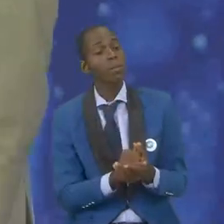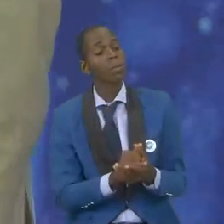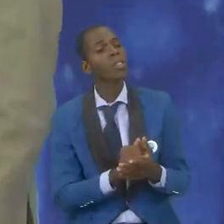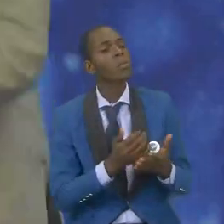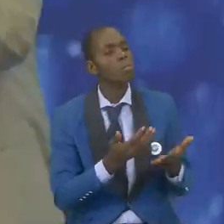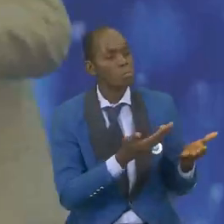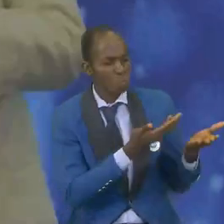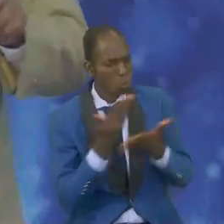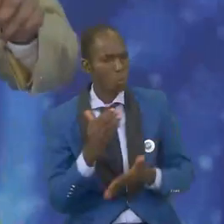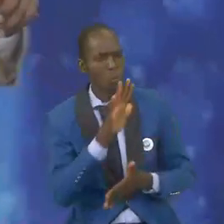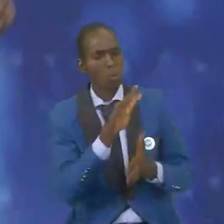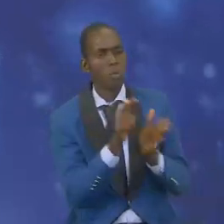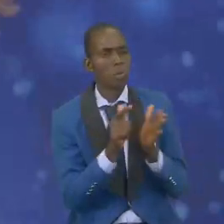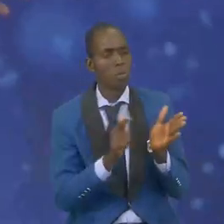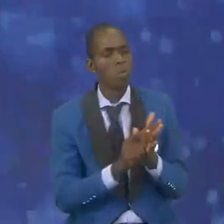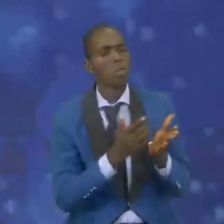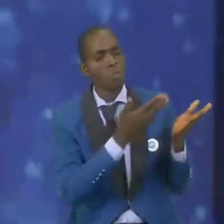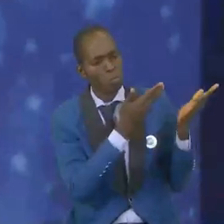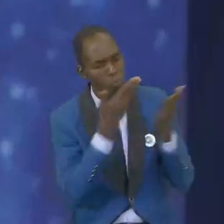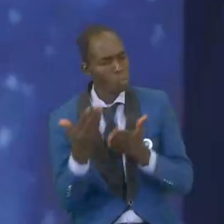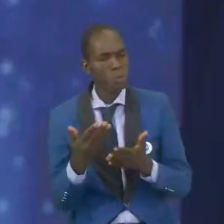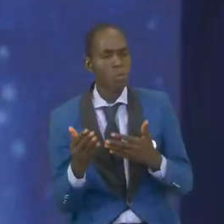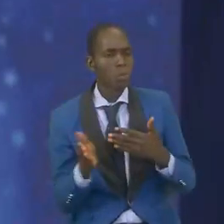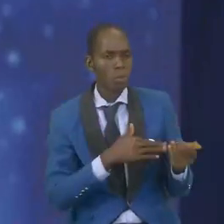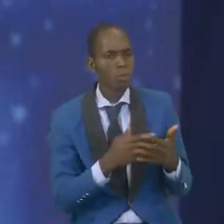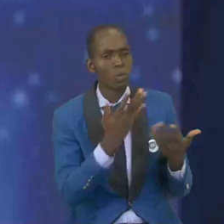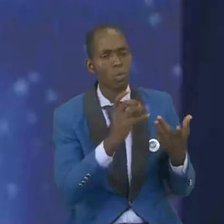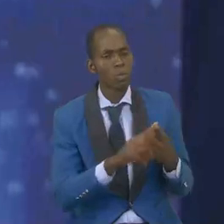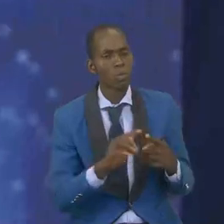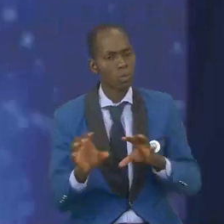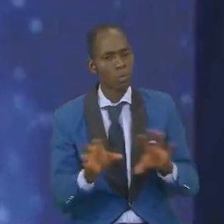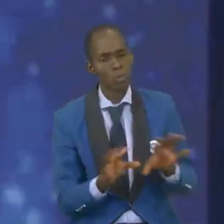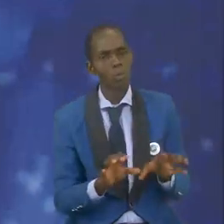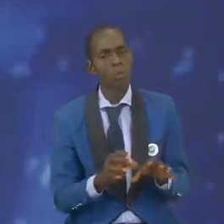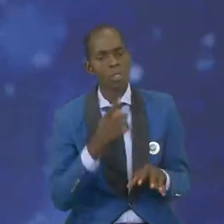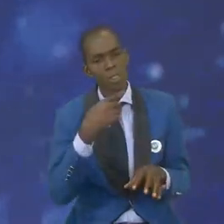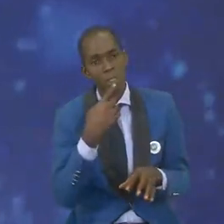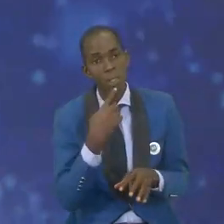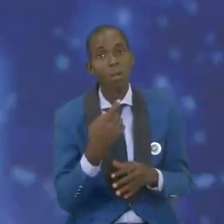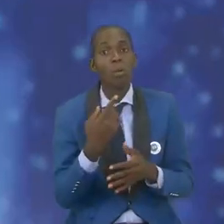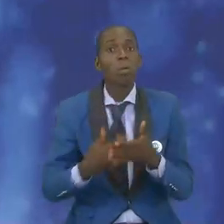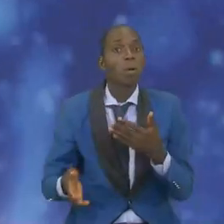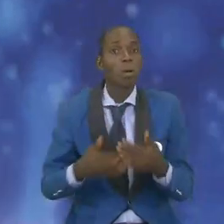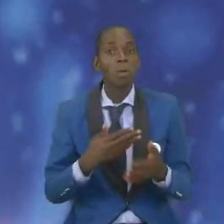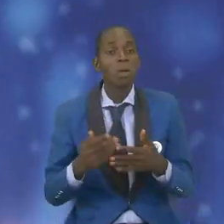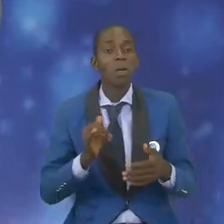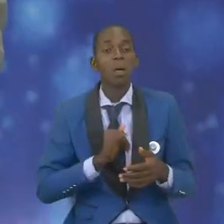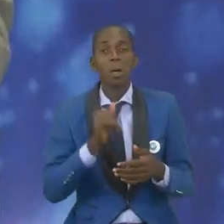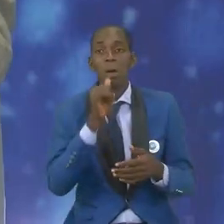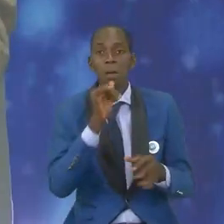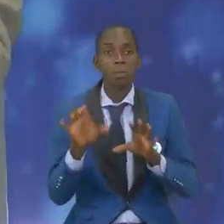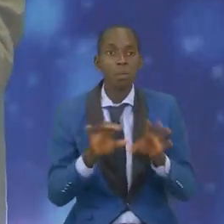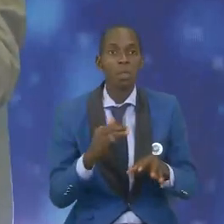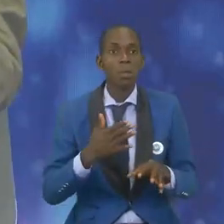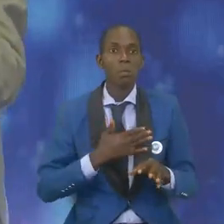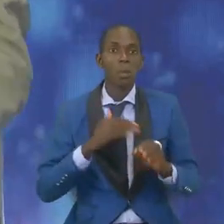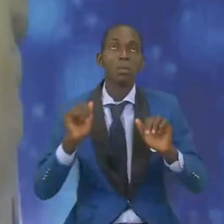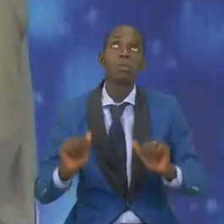fortitude doit être têtue également. Tu dois dire, faites vos décrets. Dites ce que vous voulez dire. Et faites ce que vous voulez